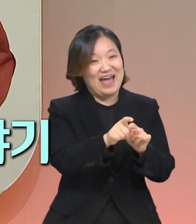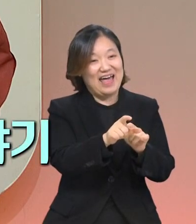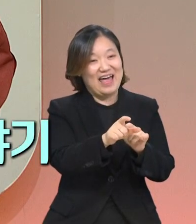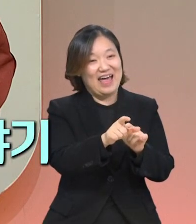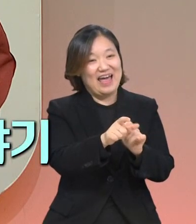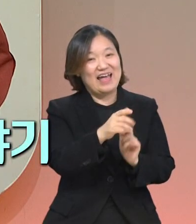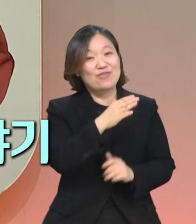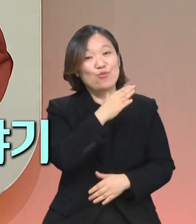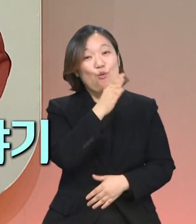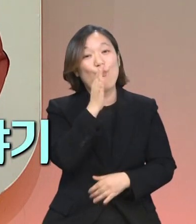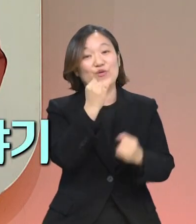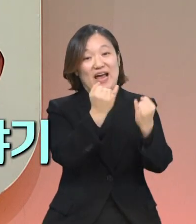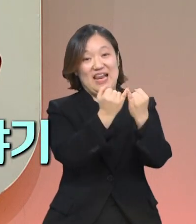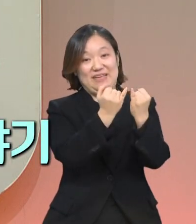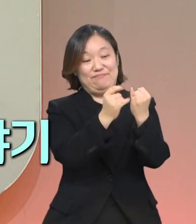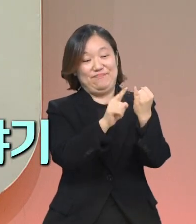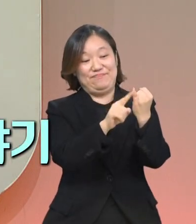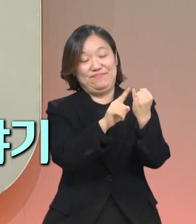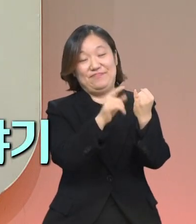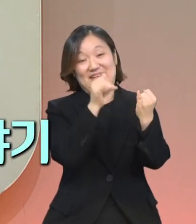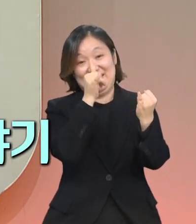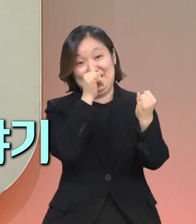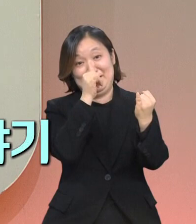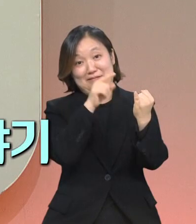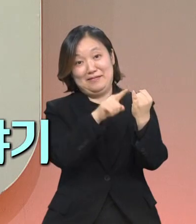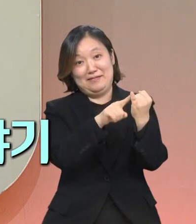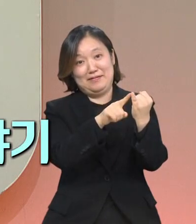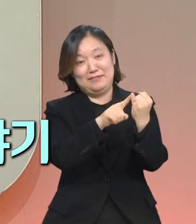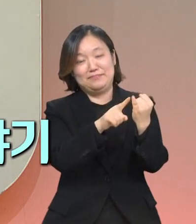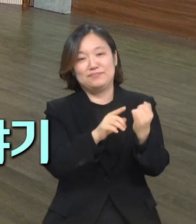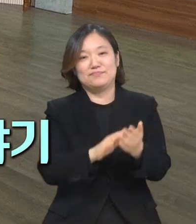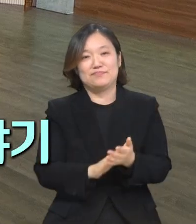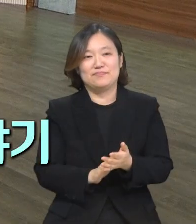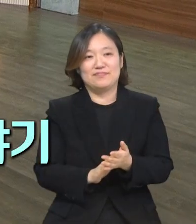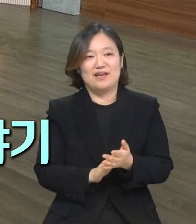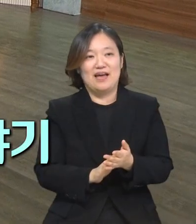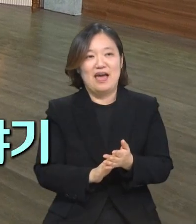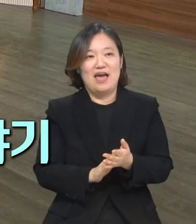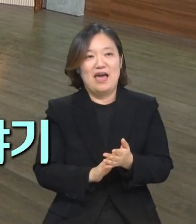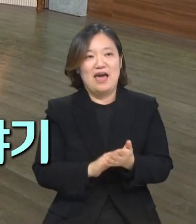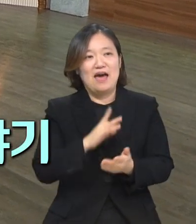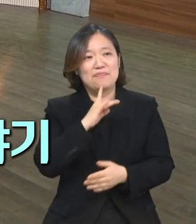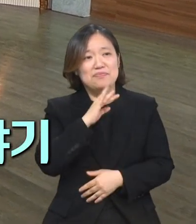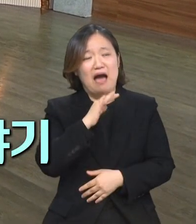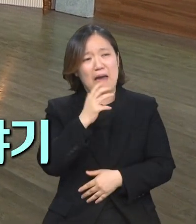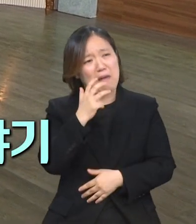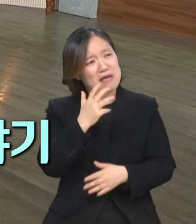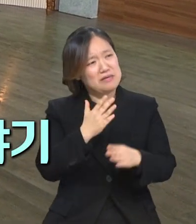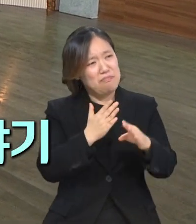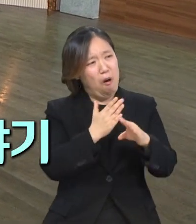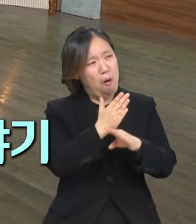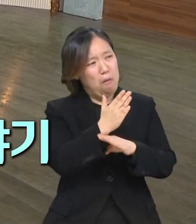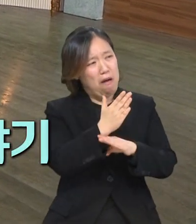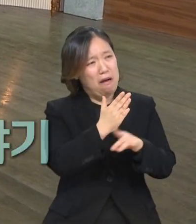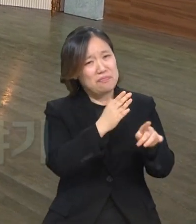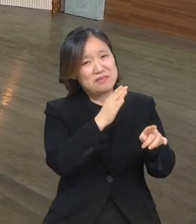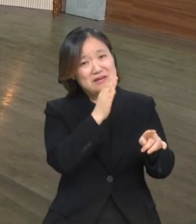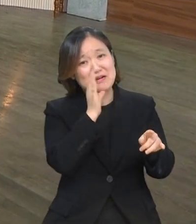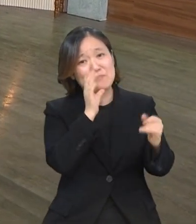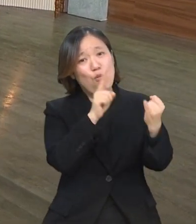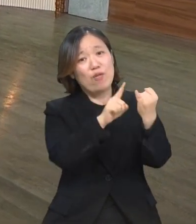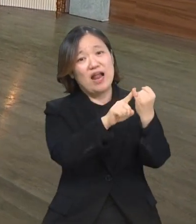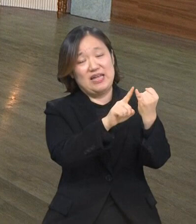계시대요 연세가 8순위 훌쩍 넘으신 불심이 아주 깊은 그런 부산의